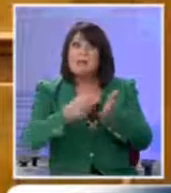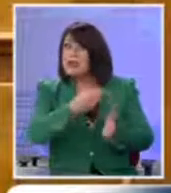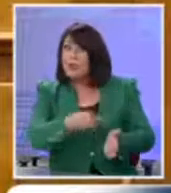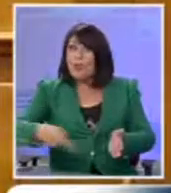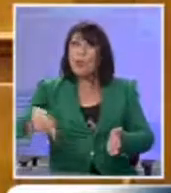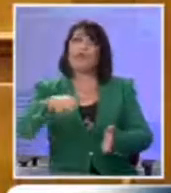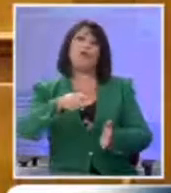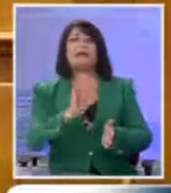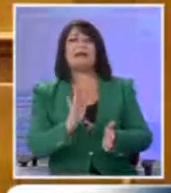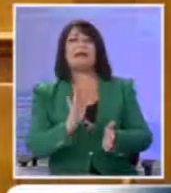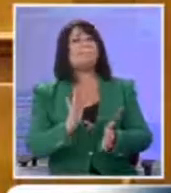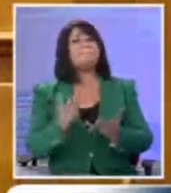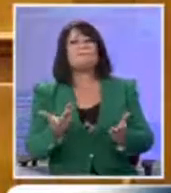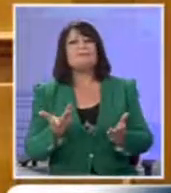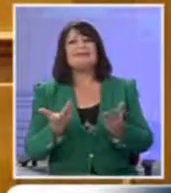τις